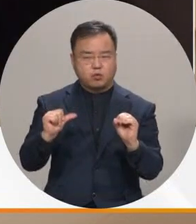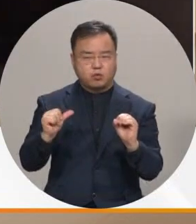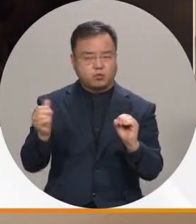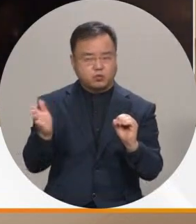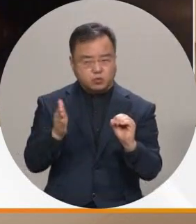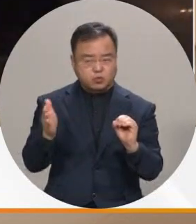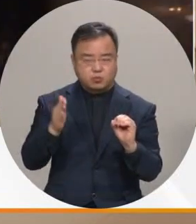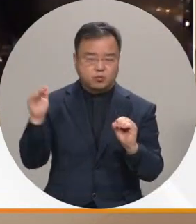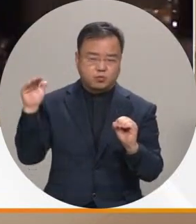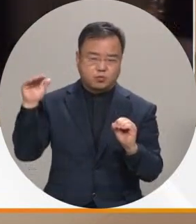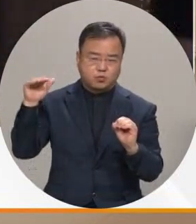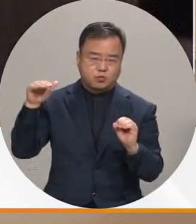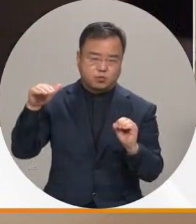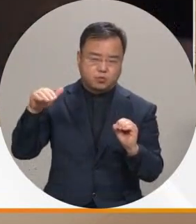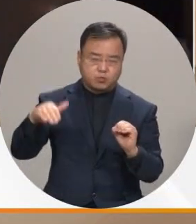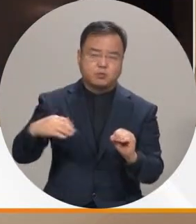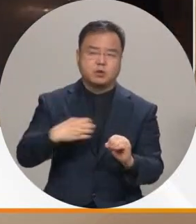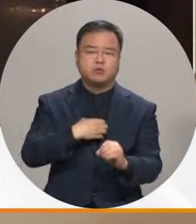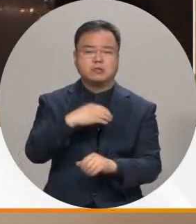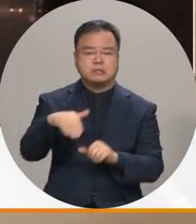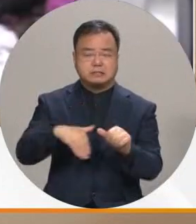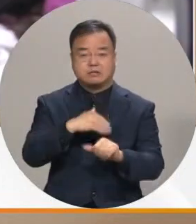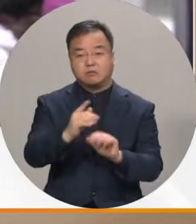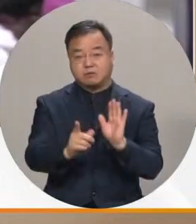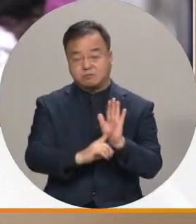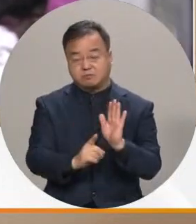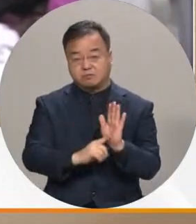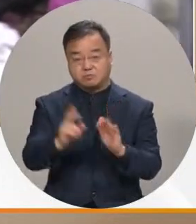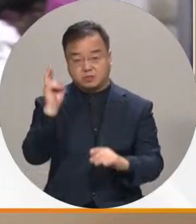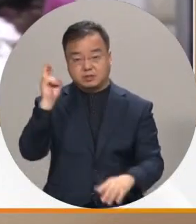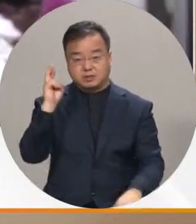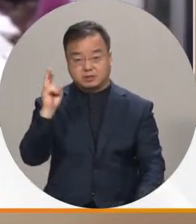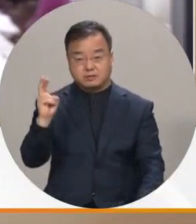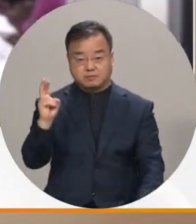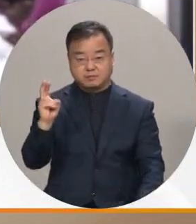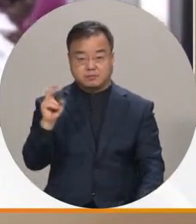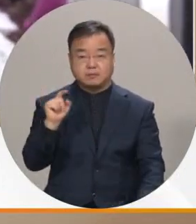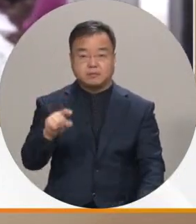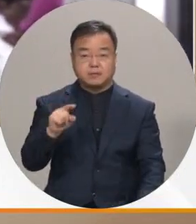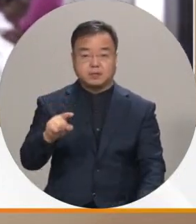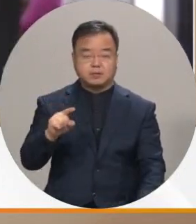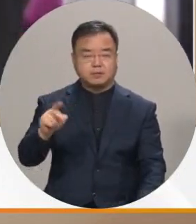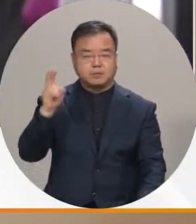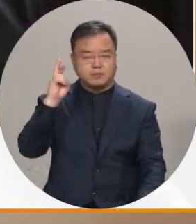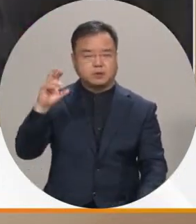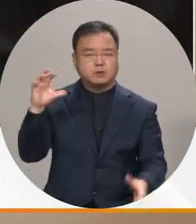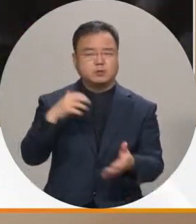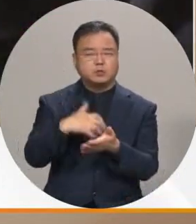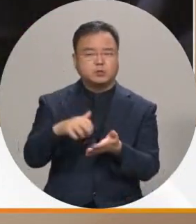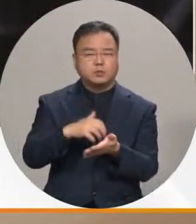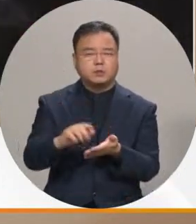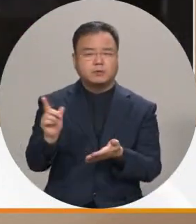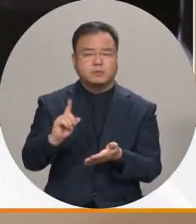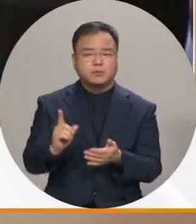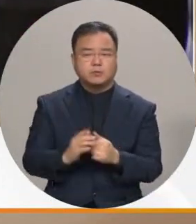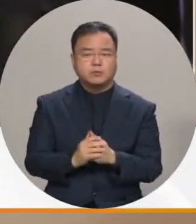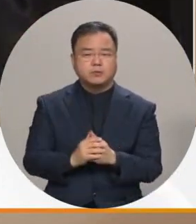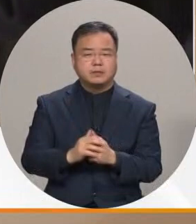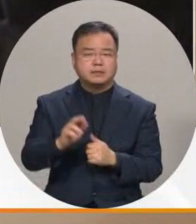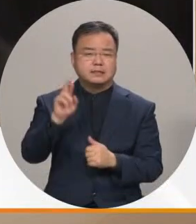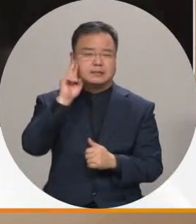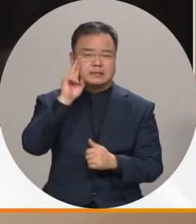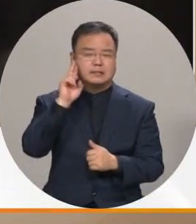좀 위기 상황을 보여 주는 그런 축이었는데이 축제라고 하는 것은 어 틀리라고